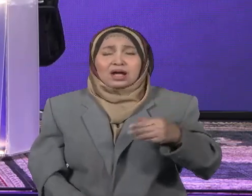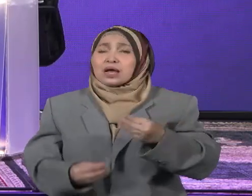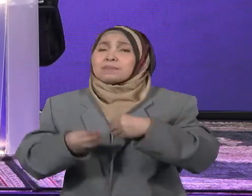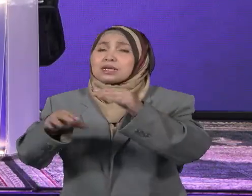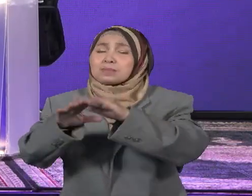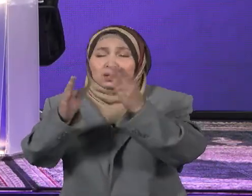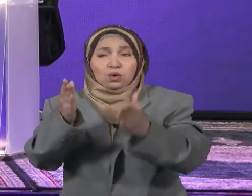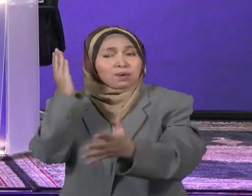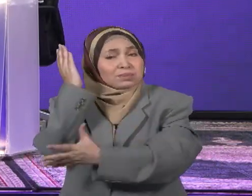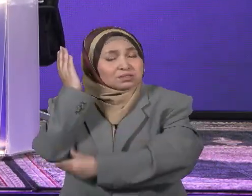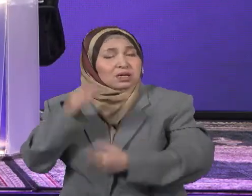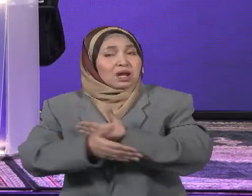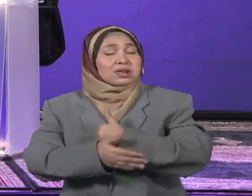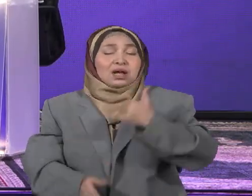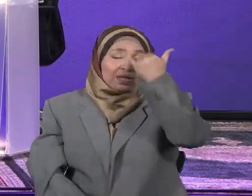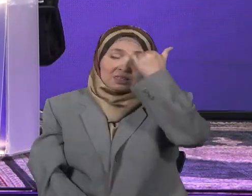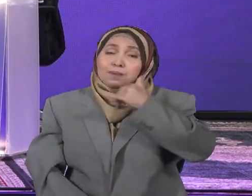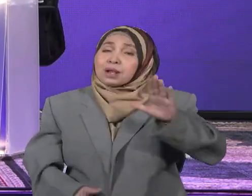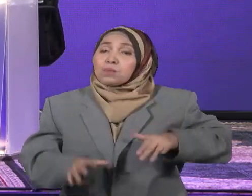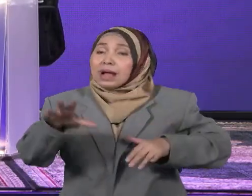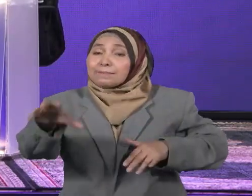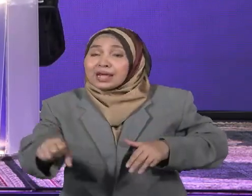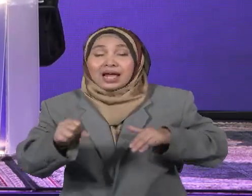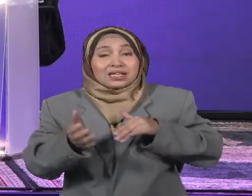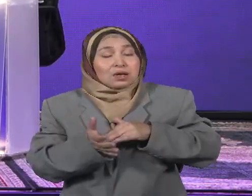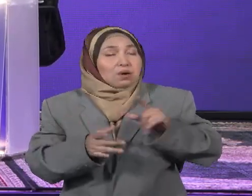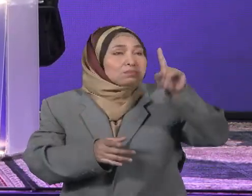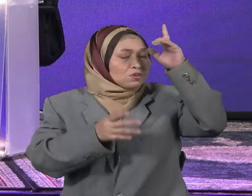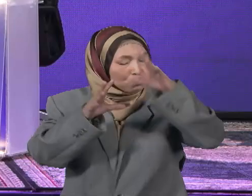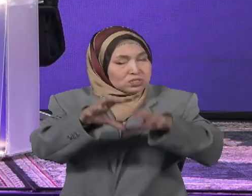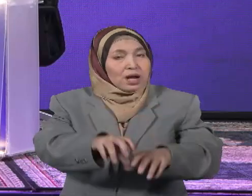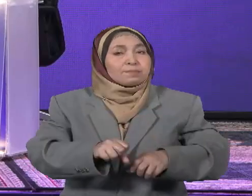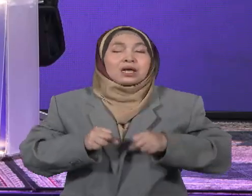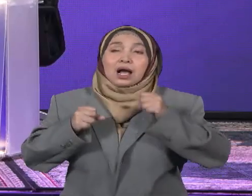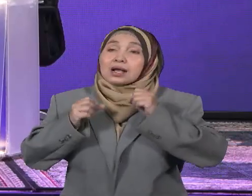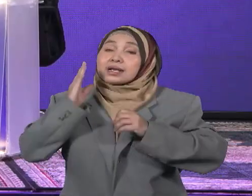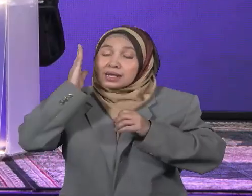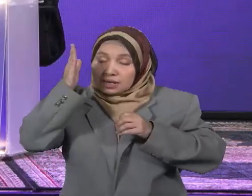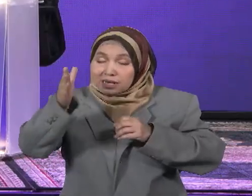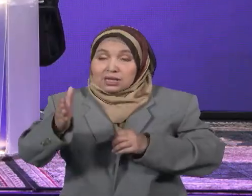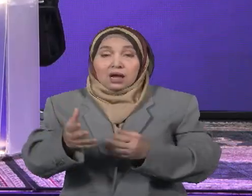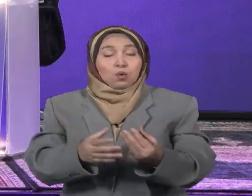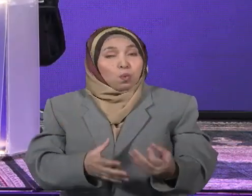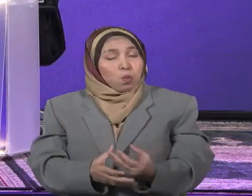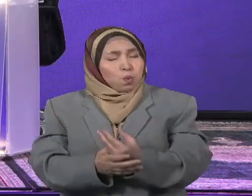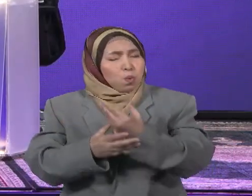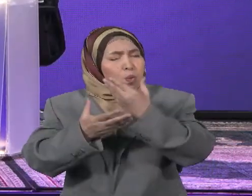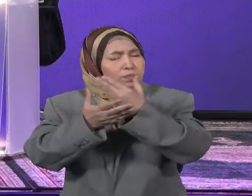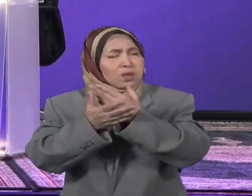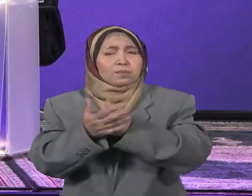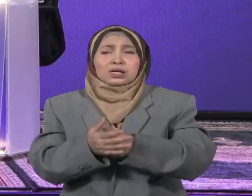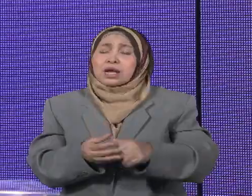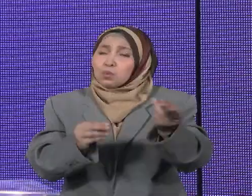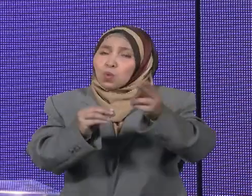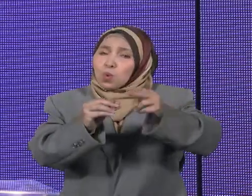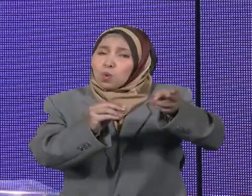orang miskin, anak yatim, orang tu belum sempat ambil lagi, Allah dah ambil dan Allah akan suburkan, itu istilah wayurbi